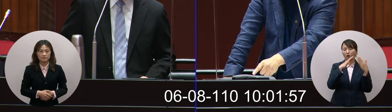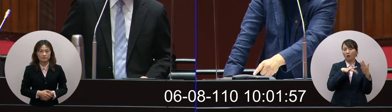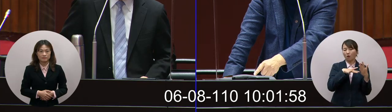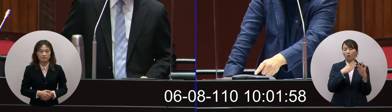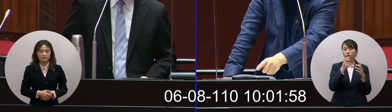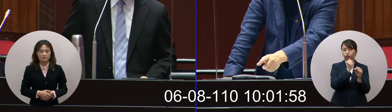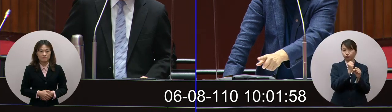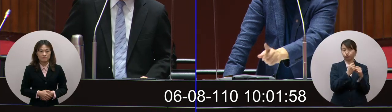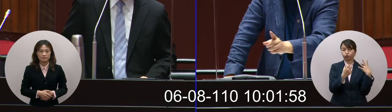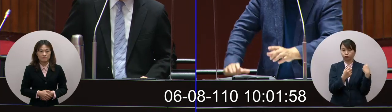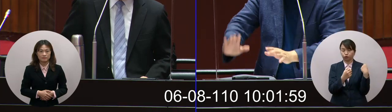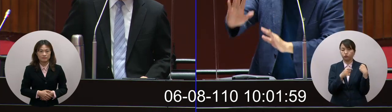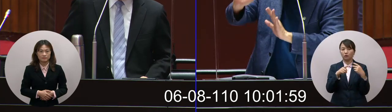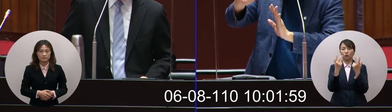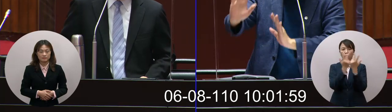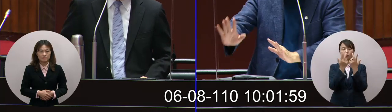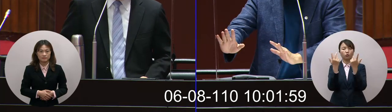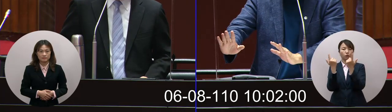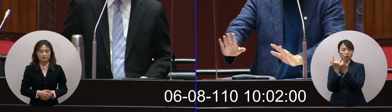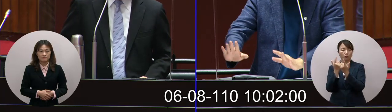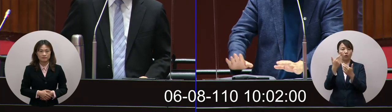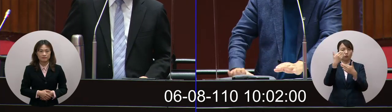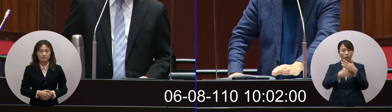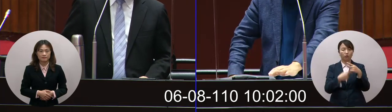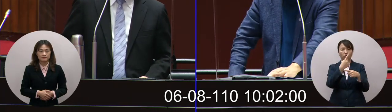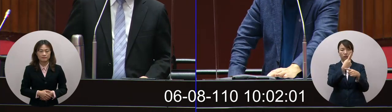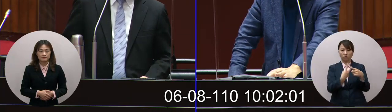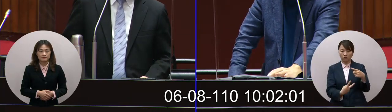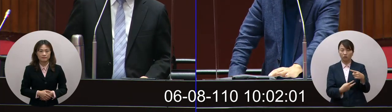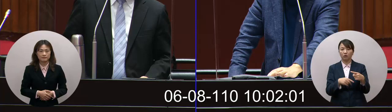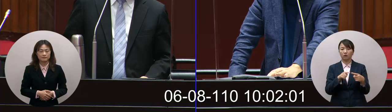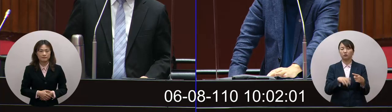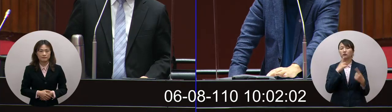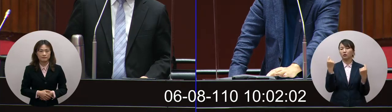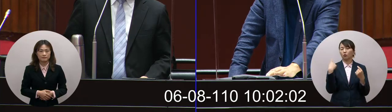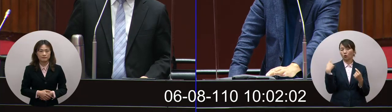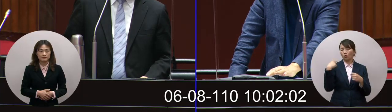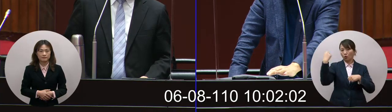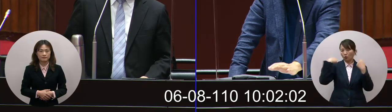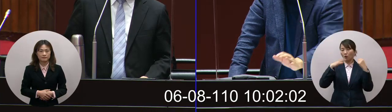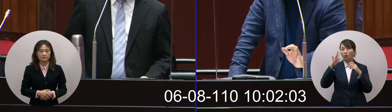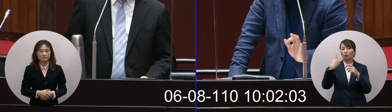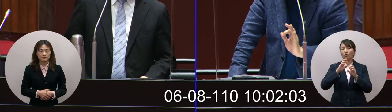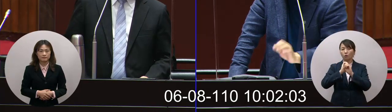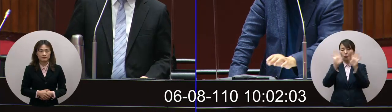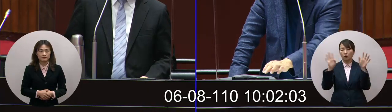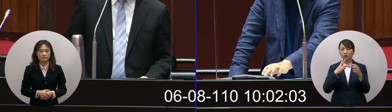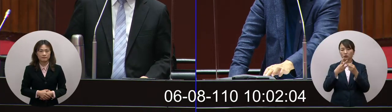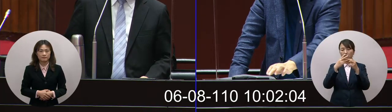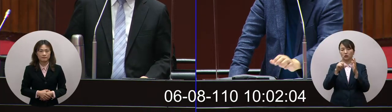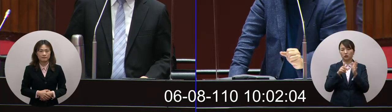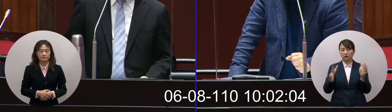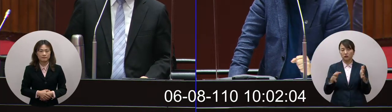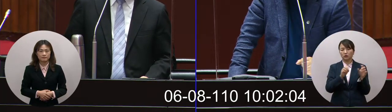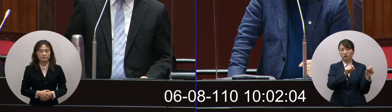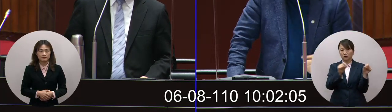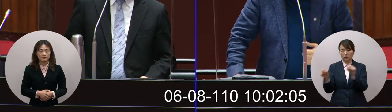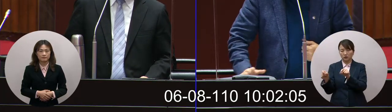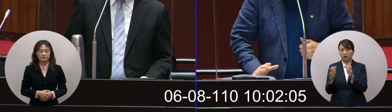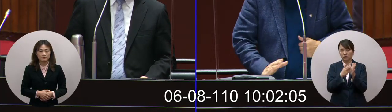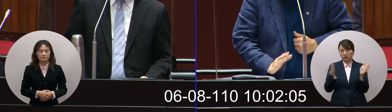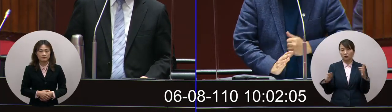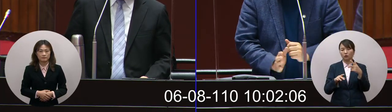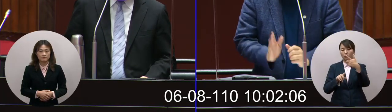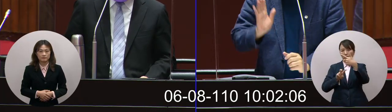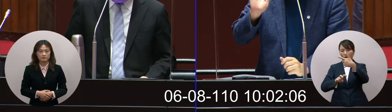持上班数哦，双北人力起码降二分之一了。啊，你昨啊，佮宣布第三级的警戒延长到六月二十八